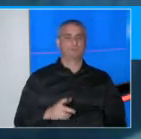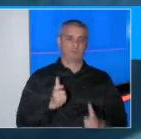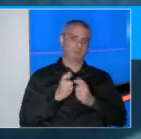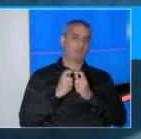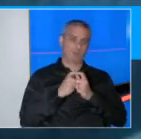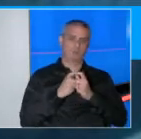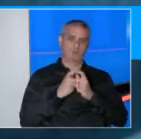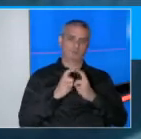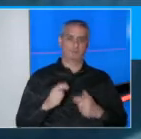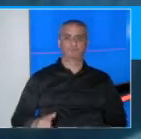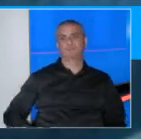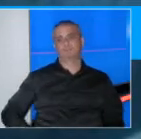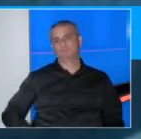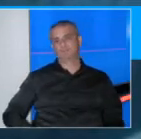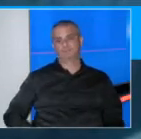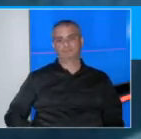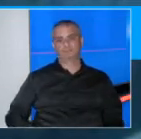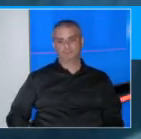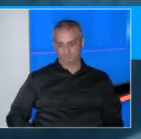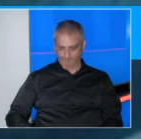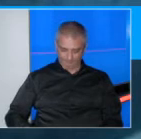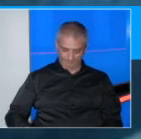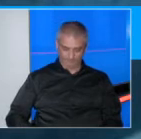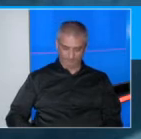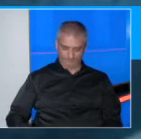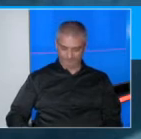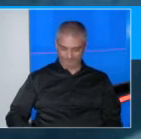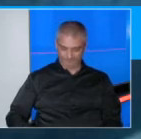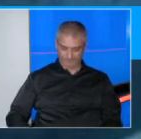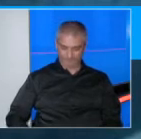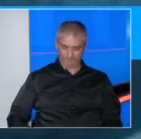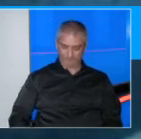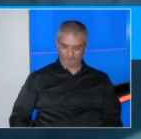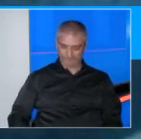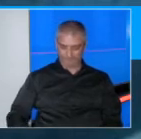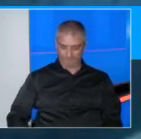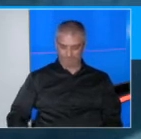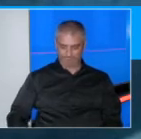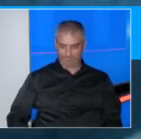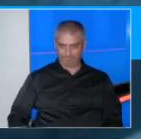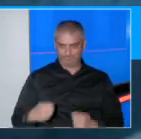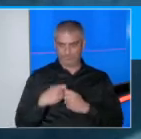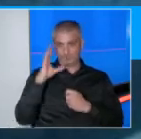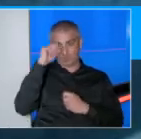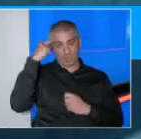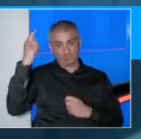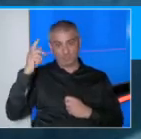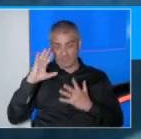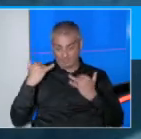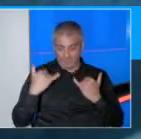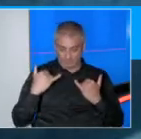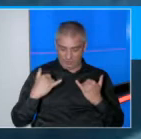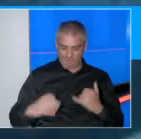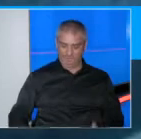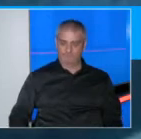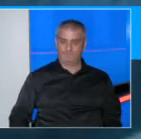בסיעות שהן ככה פחות דמוקרטיות. ניר, לפני... פעם שלישית, אני חושב שזה הנושא של אג'נדה. כלומר, אם עכשיו אני